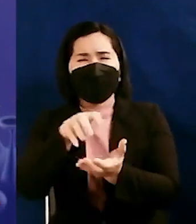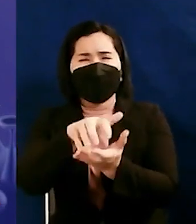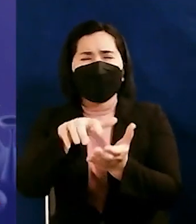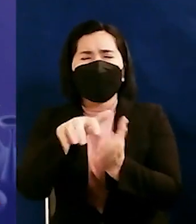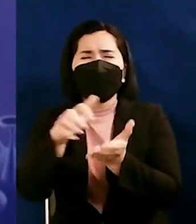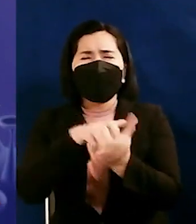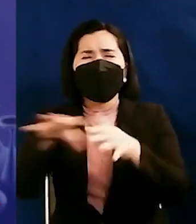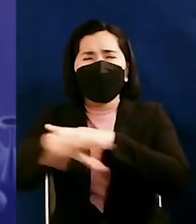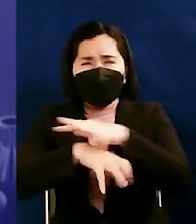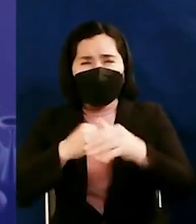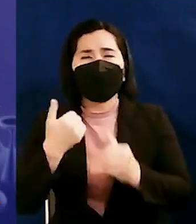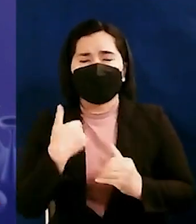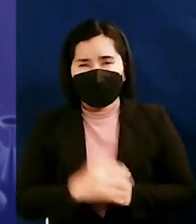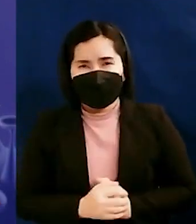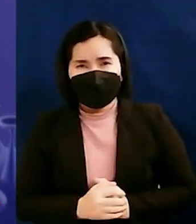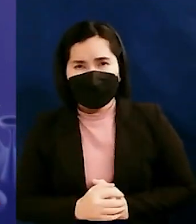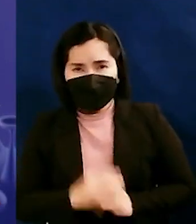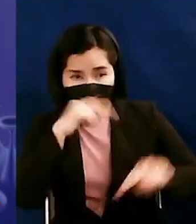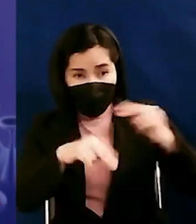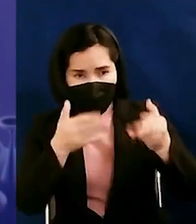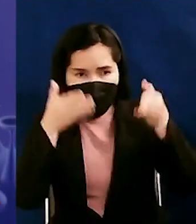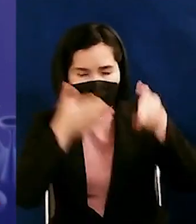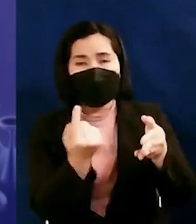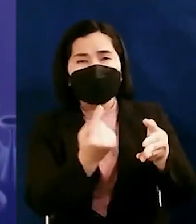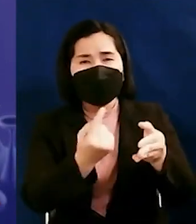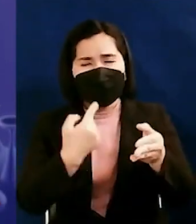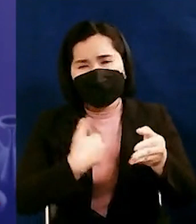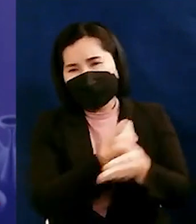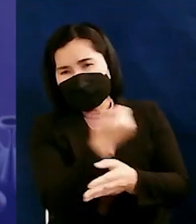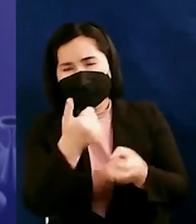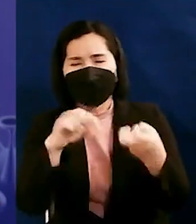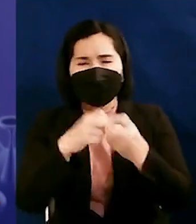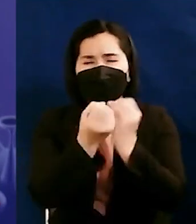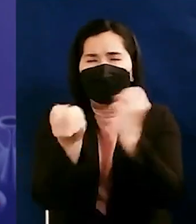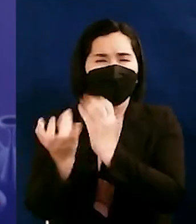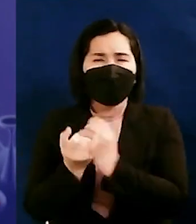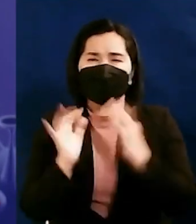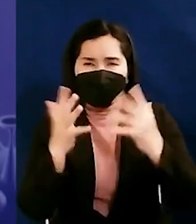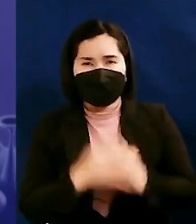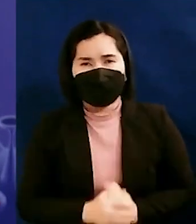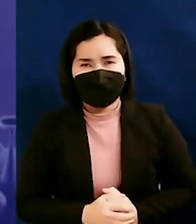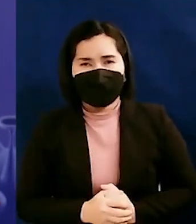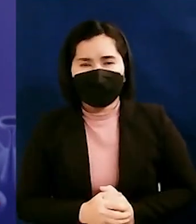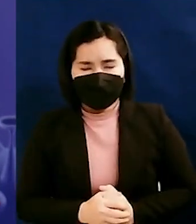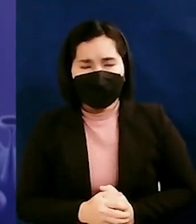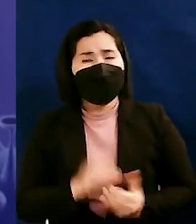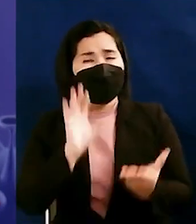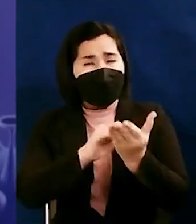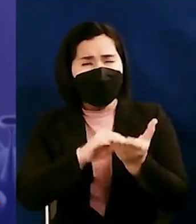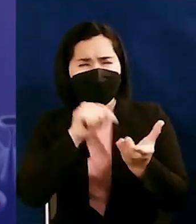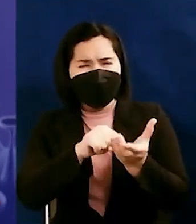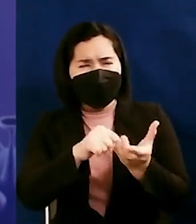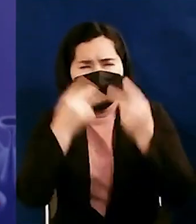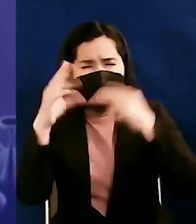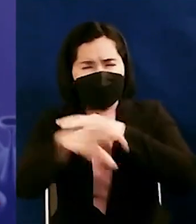ยไม่พบว่ามีการบุกรุกข้ามไปยังเซิร์ฟเวอร์ตัวอื่นนะครับแล้วฐานข้อมูลที่มีอยู่ในเซิร์ฟเวอร์ตัวนี้ก็จะเป็นฐานข้อมูลที่ท่านรองปลัดได้กล่าวถึงไปแล้วนะ